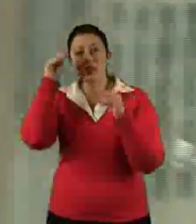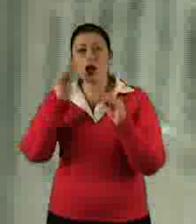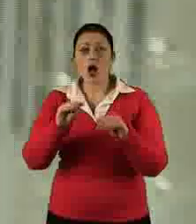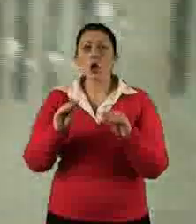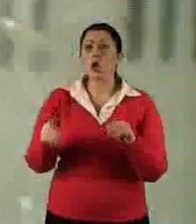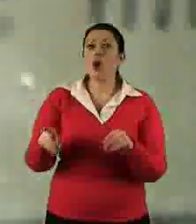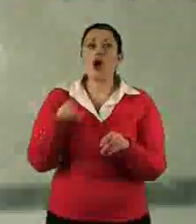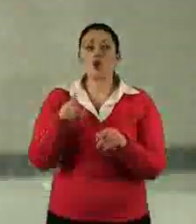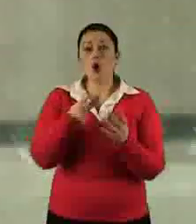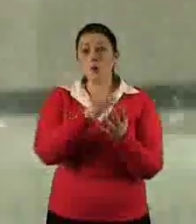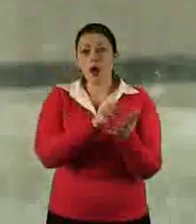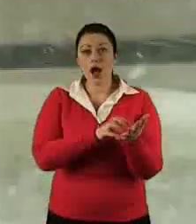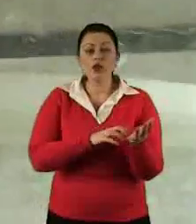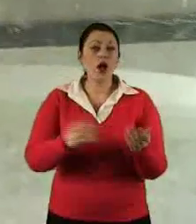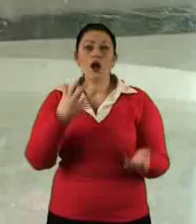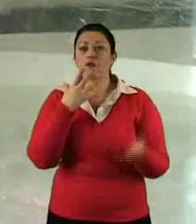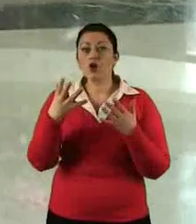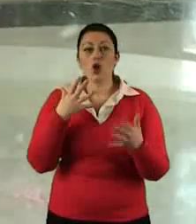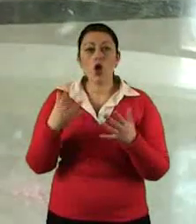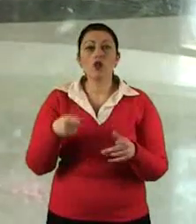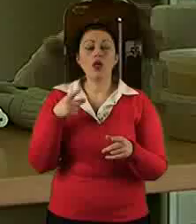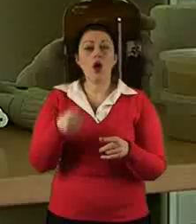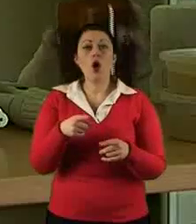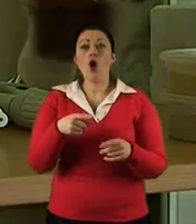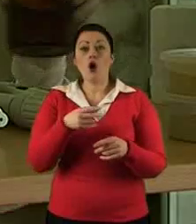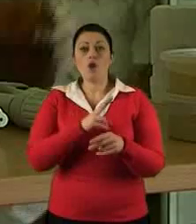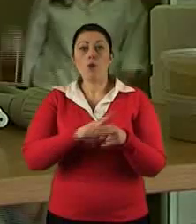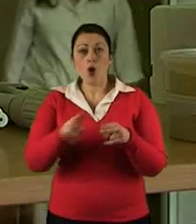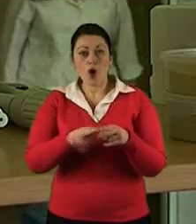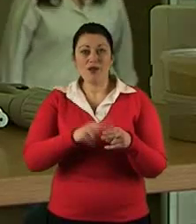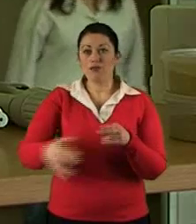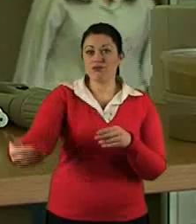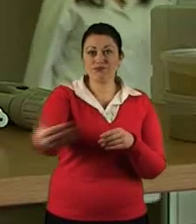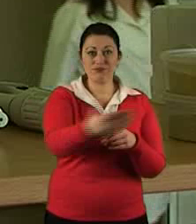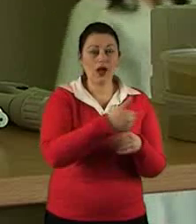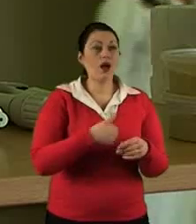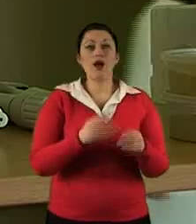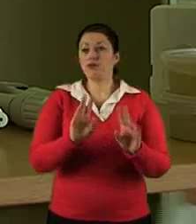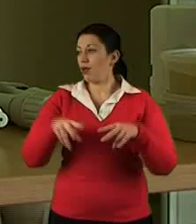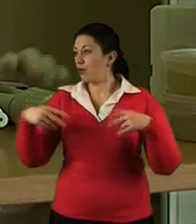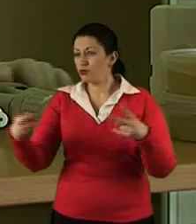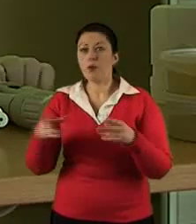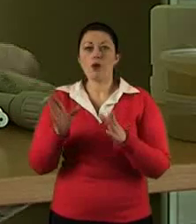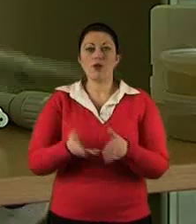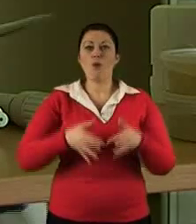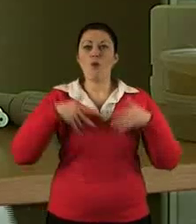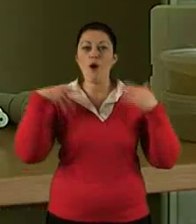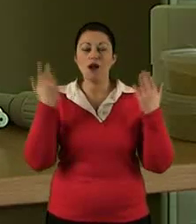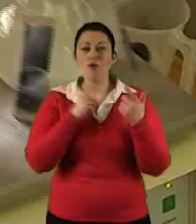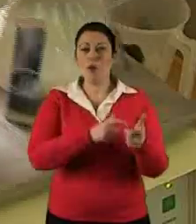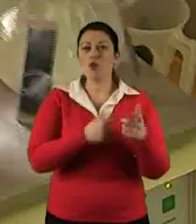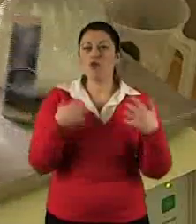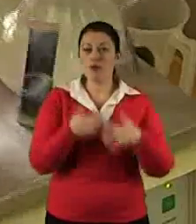ten sposób współczesna nauka i wiedza technologów z firm paszowych, wykorzystując to, co z pól zebrali jedni rolnicy,